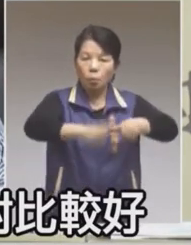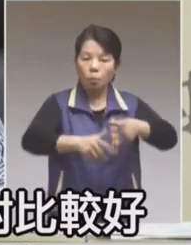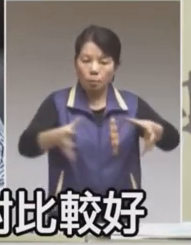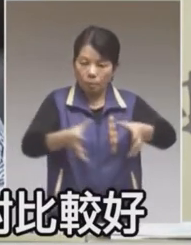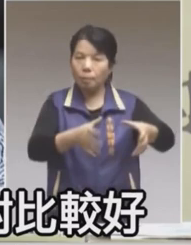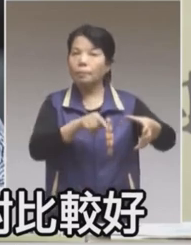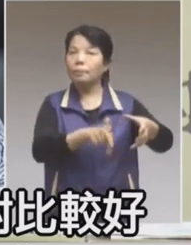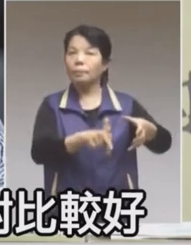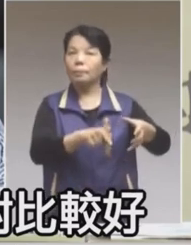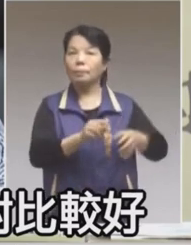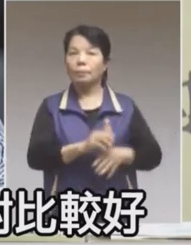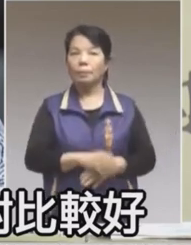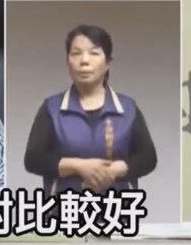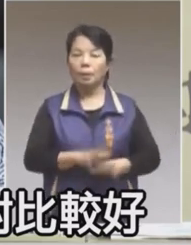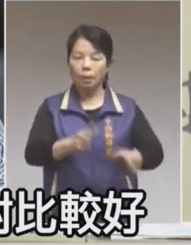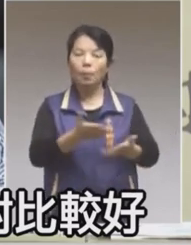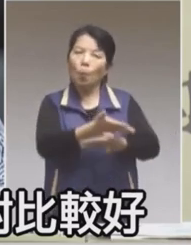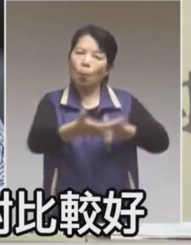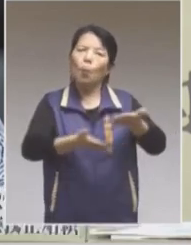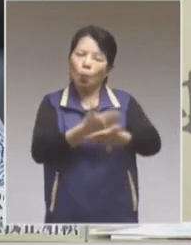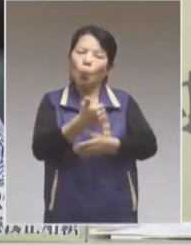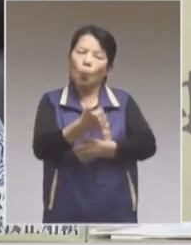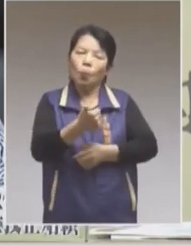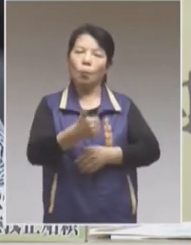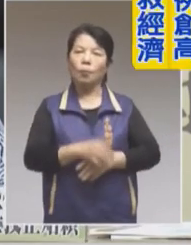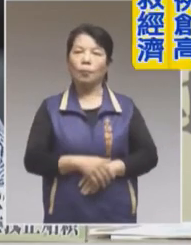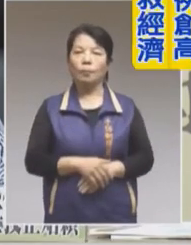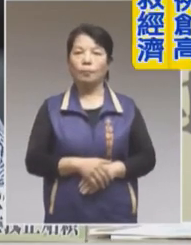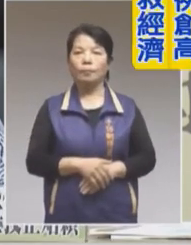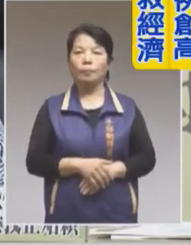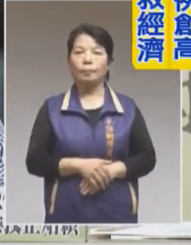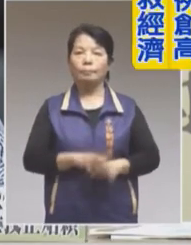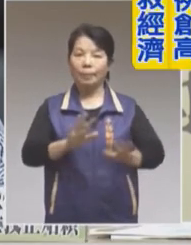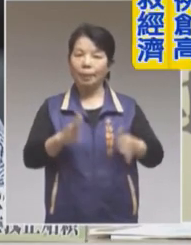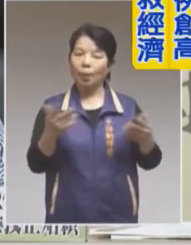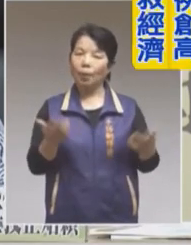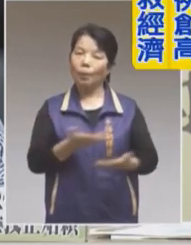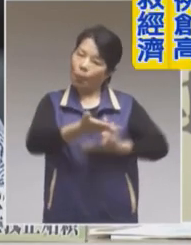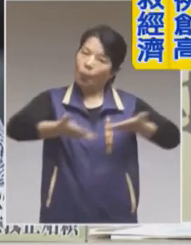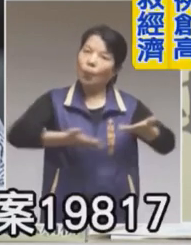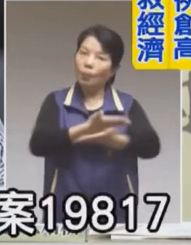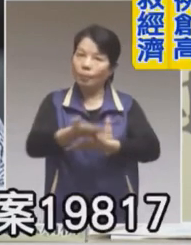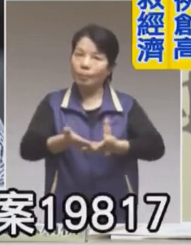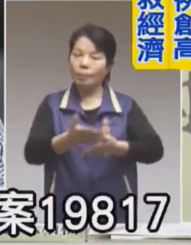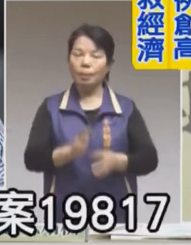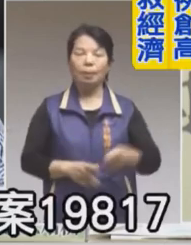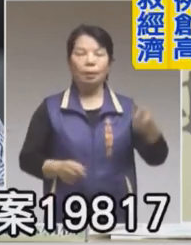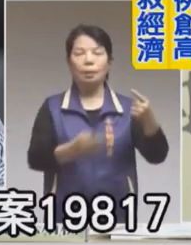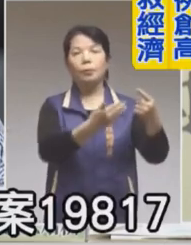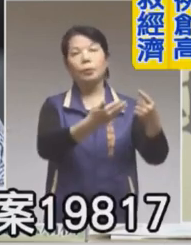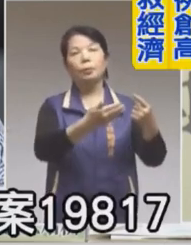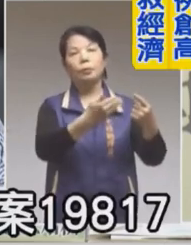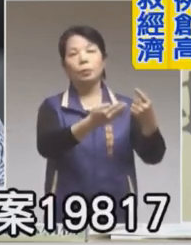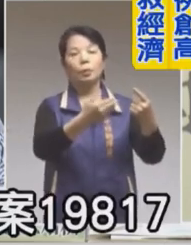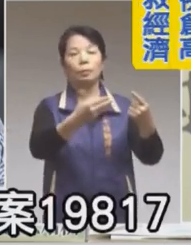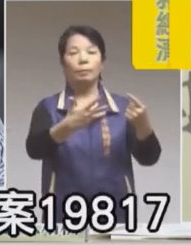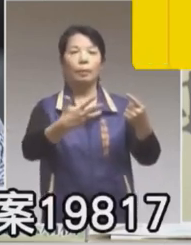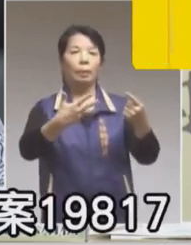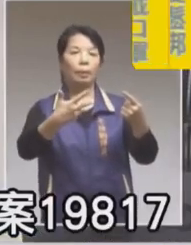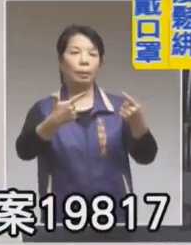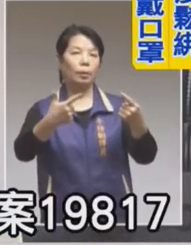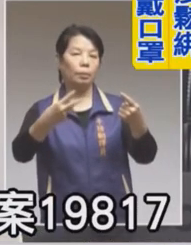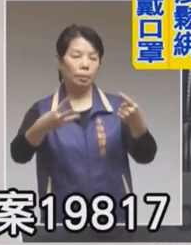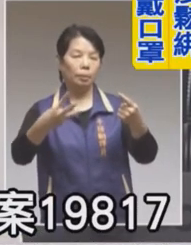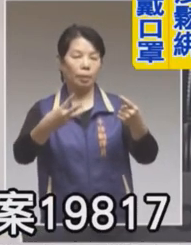面，那交情也相对的比较好。那在互动的过程里面，因为19863染疫，